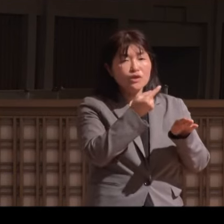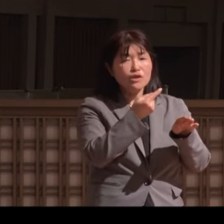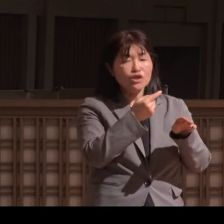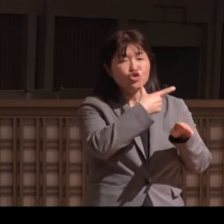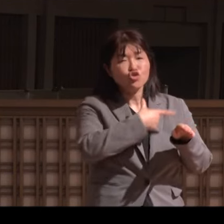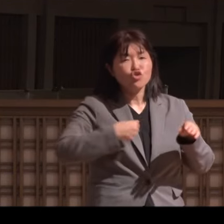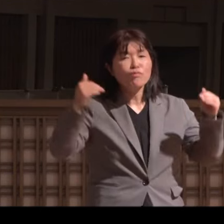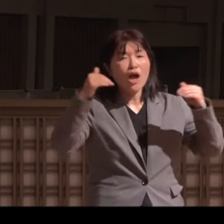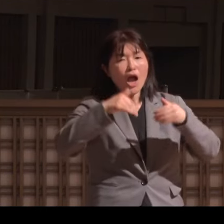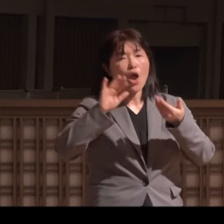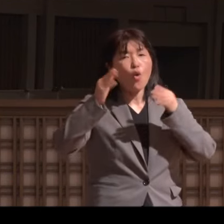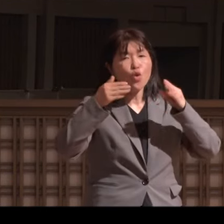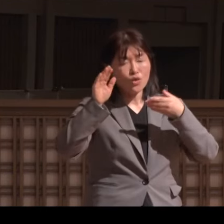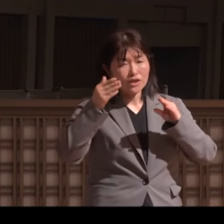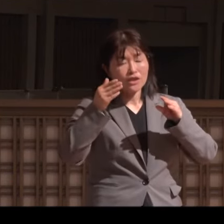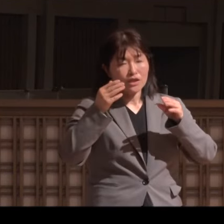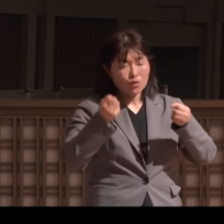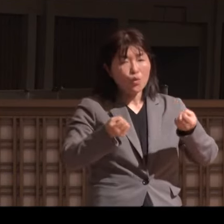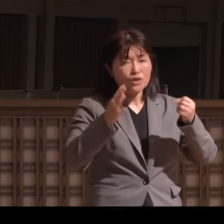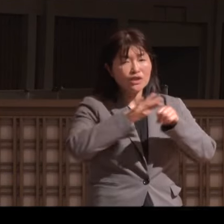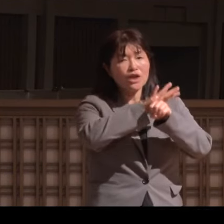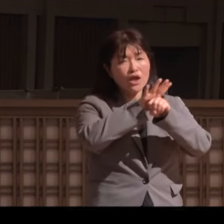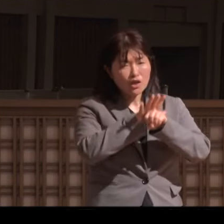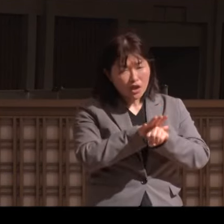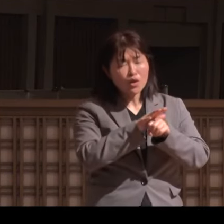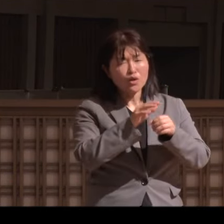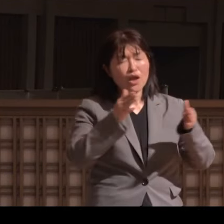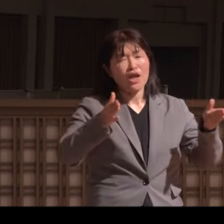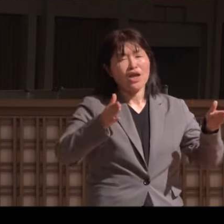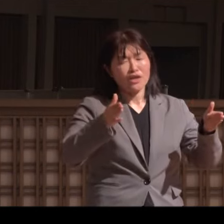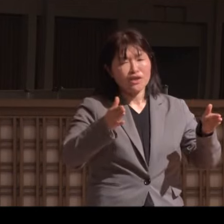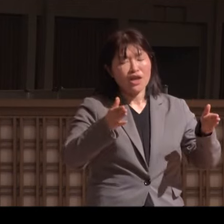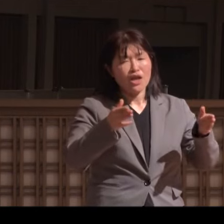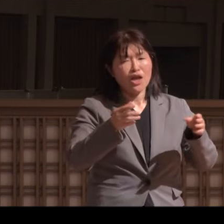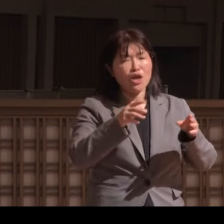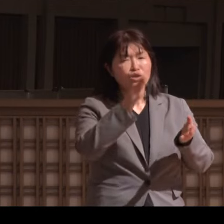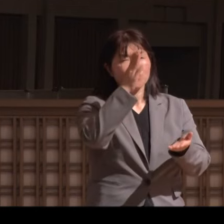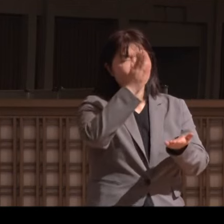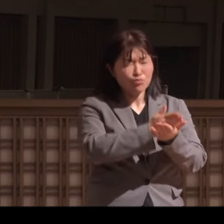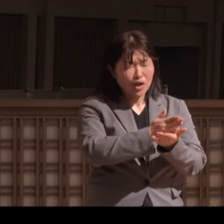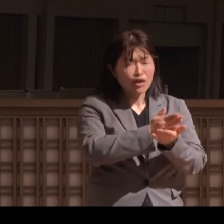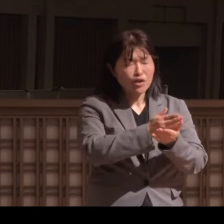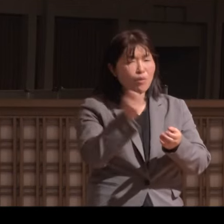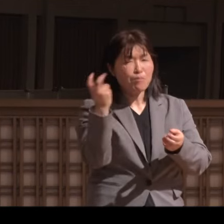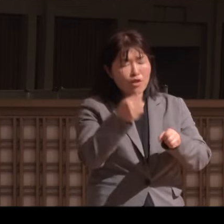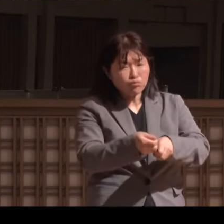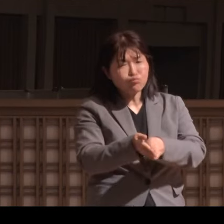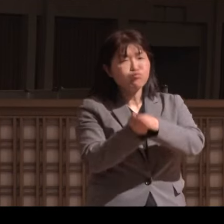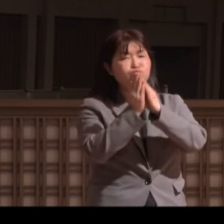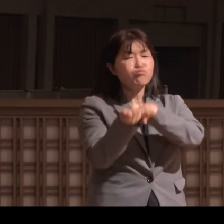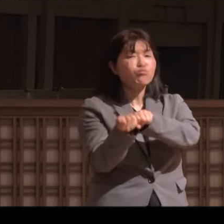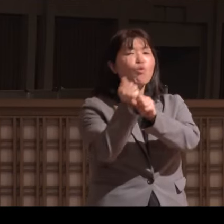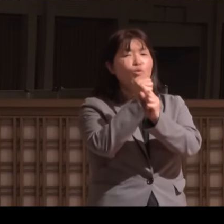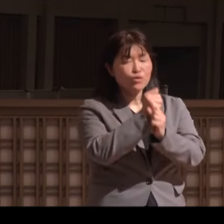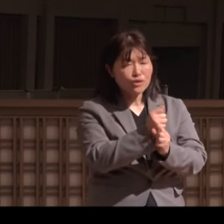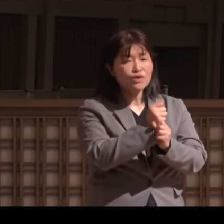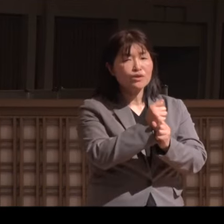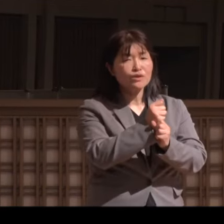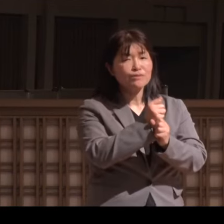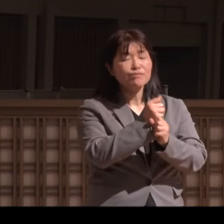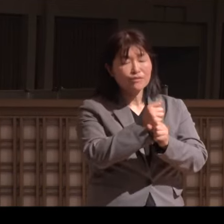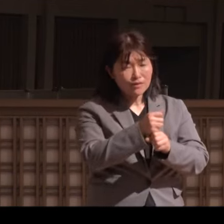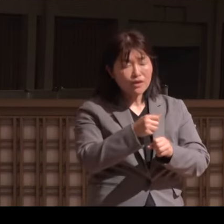熊踊りを新型コロナ禍で中電していたものを復活させ大林市夏祭の夕べの中